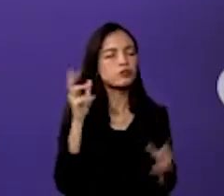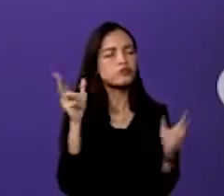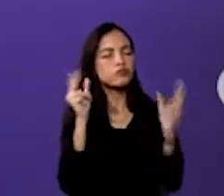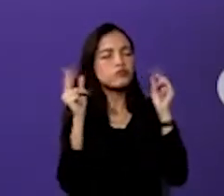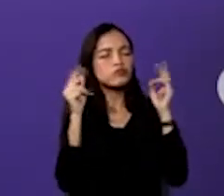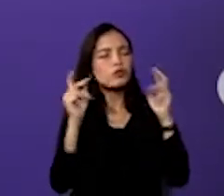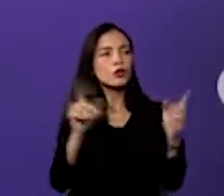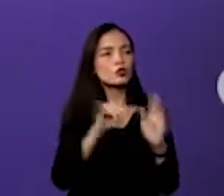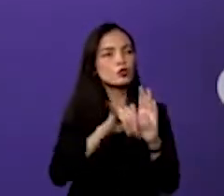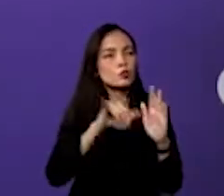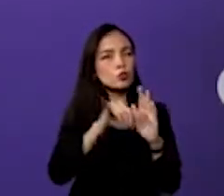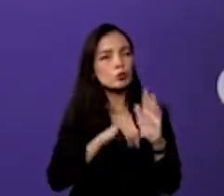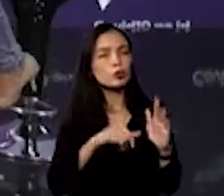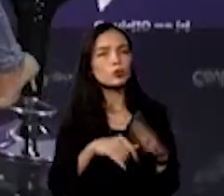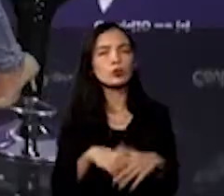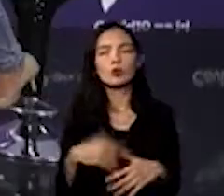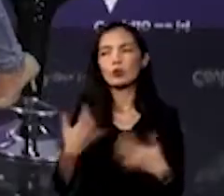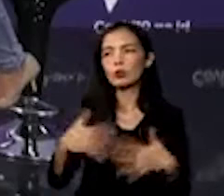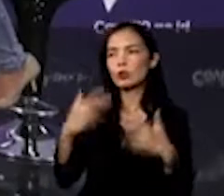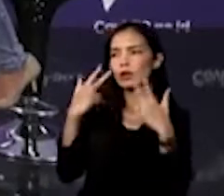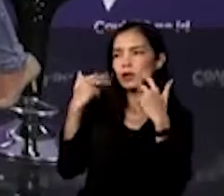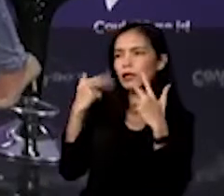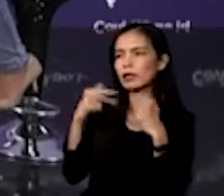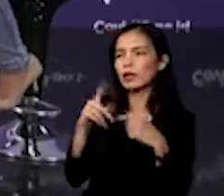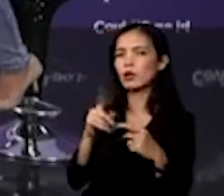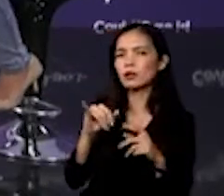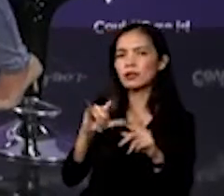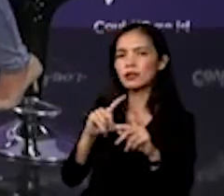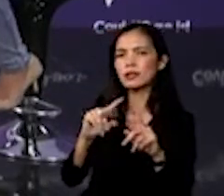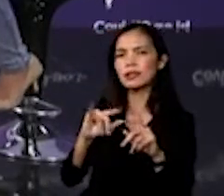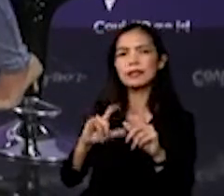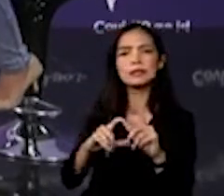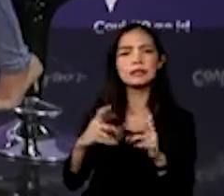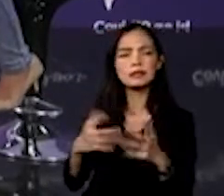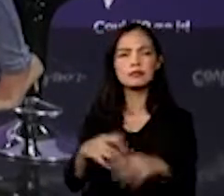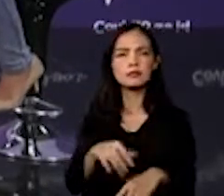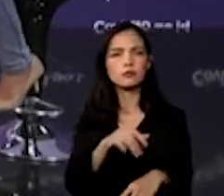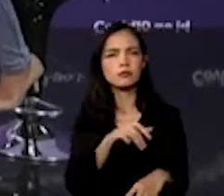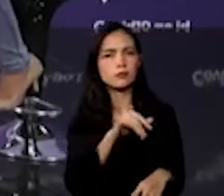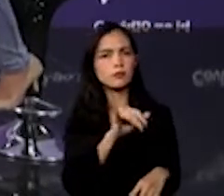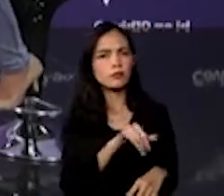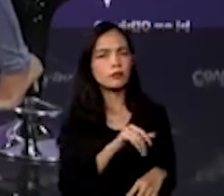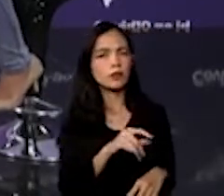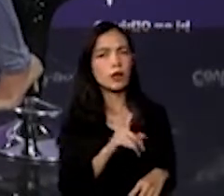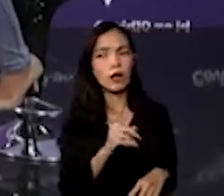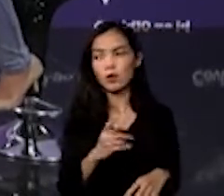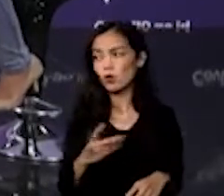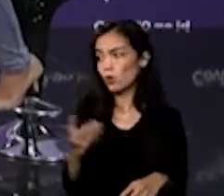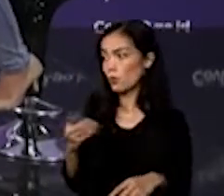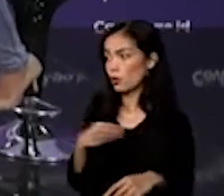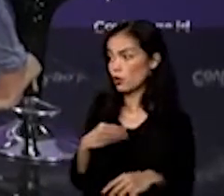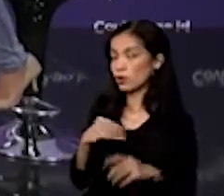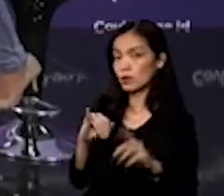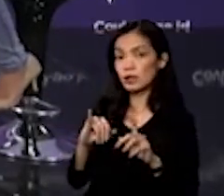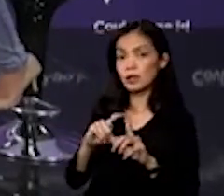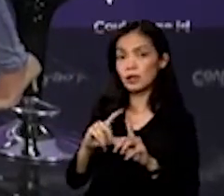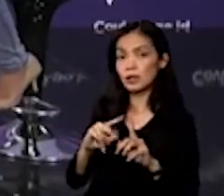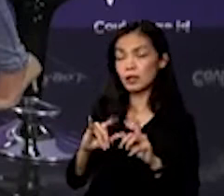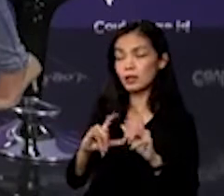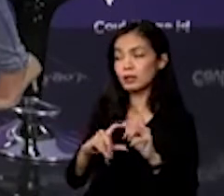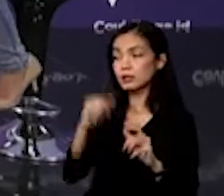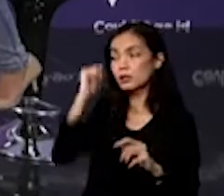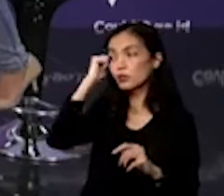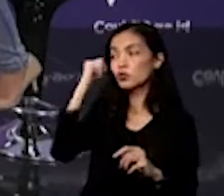luar biasa Begitu pun dengan Idris Iya tapi satu kata deh dari vers Idris ibu itu apa yang ada di benak kamu